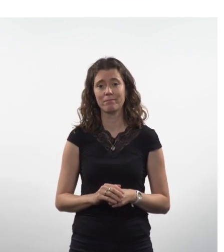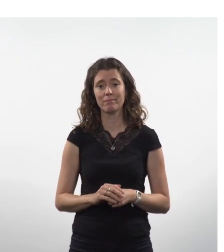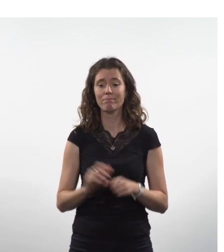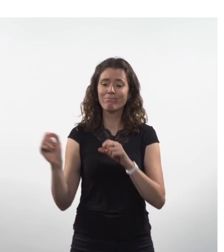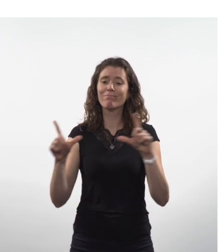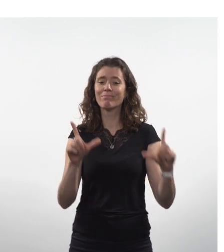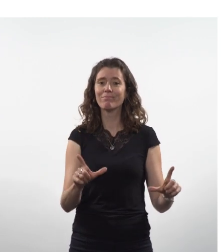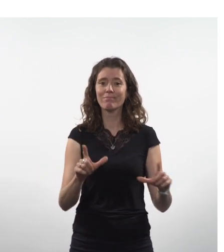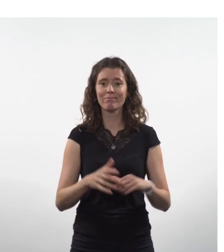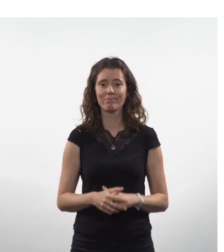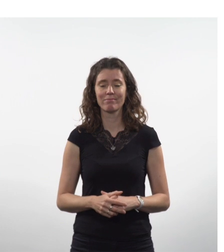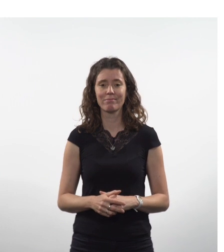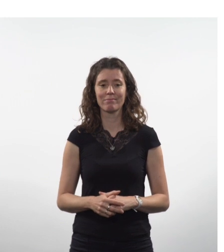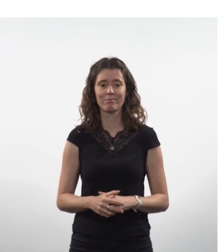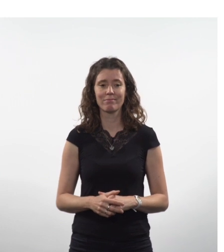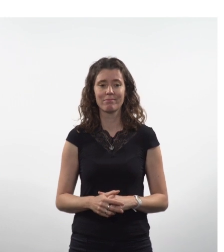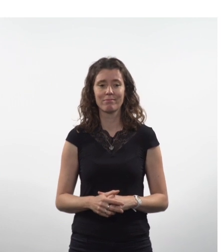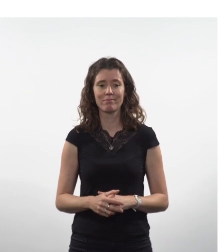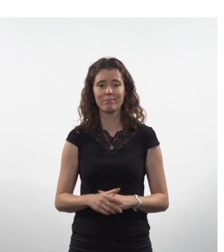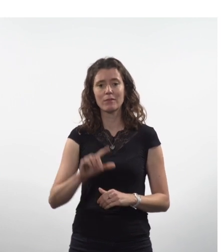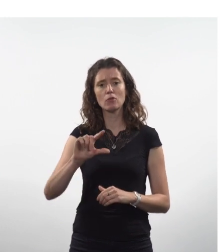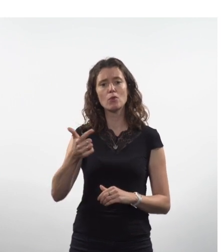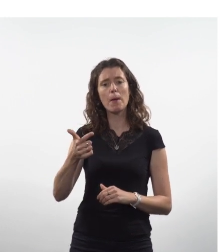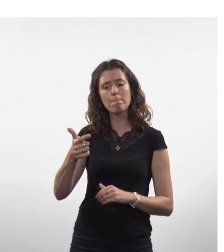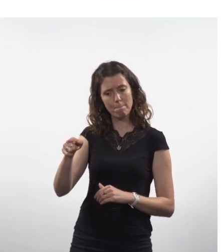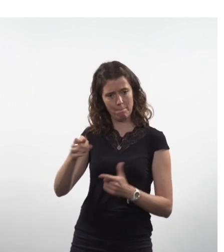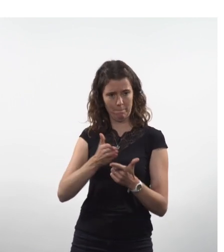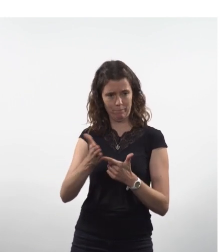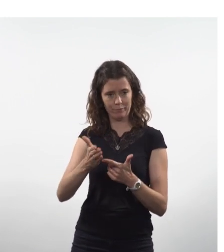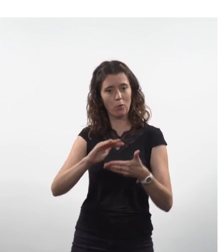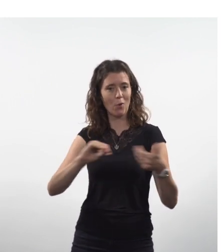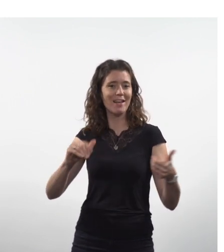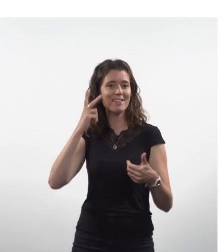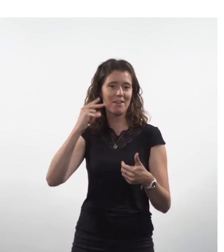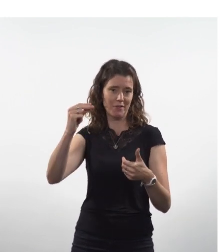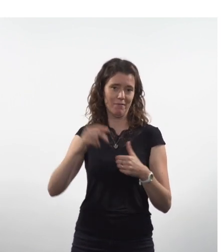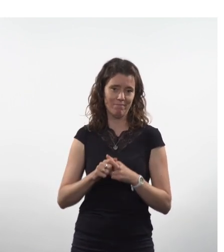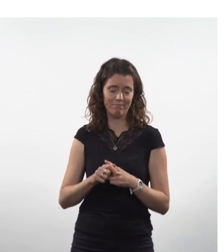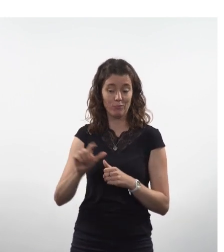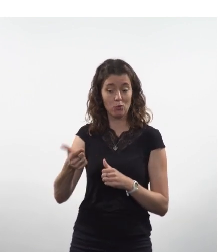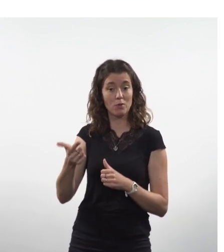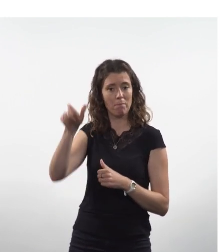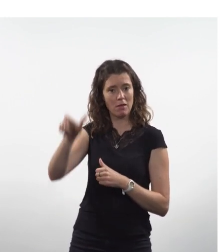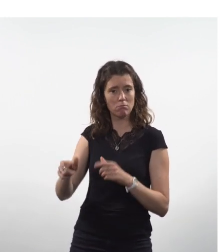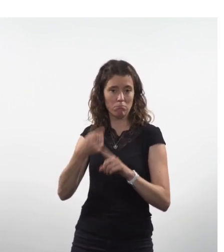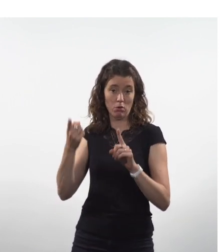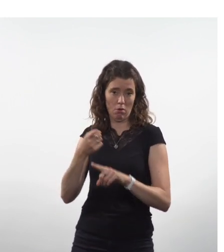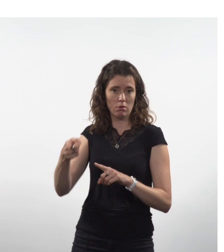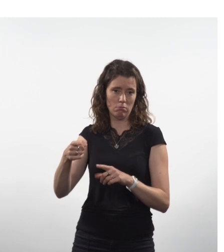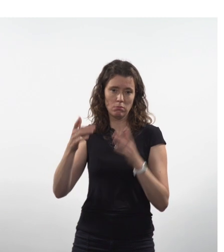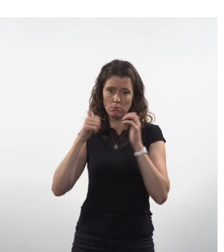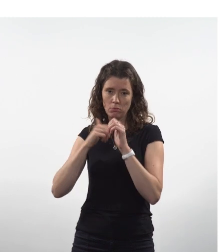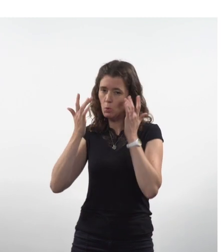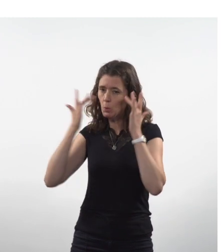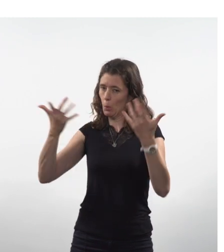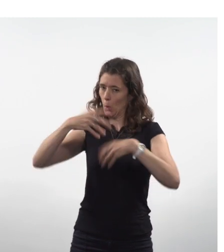Diapo suivante. Alors, le deuxième pilier, je te passe la parole Sylvie, le deuxième pilier, c'est un pilier culturel qui s'appuie aussi sur